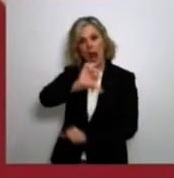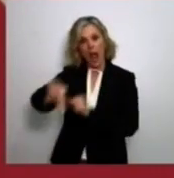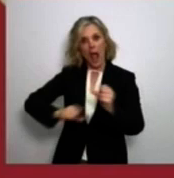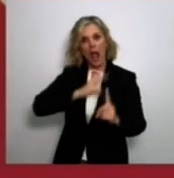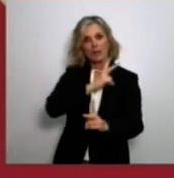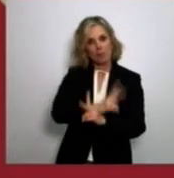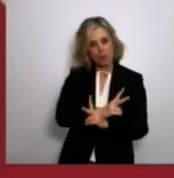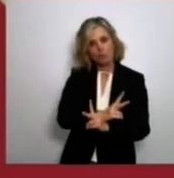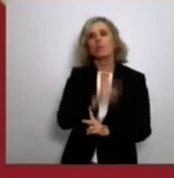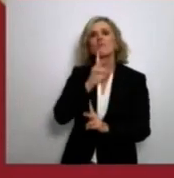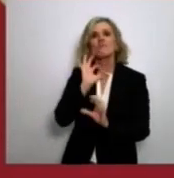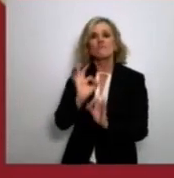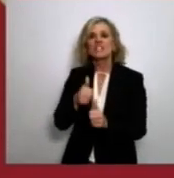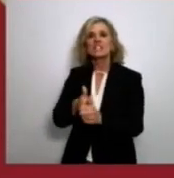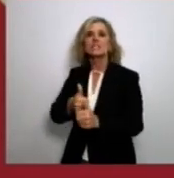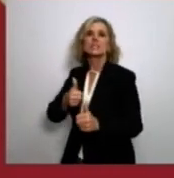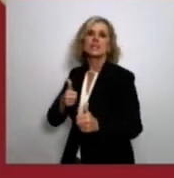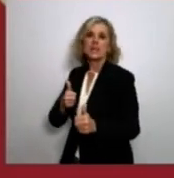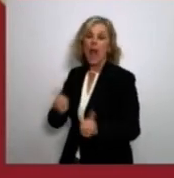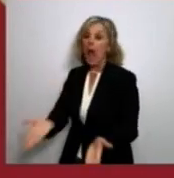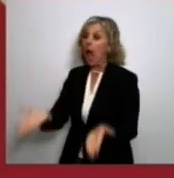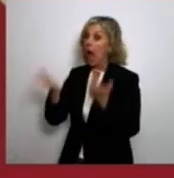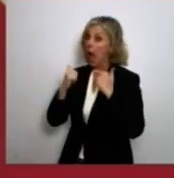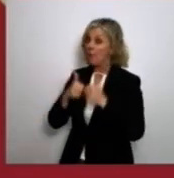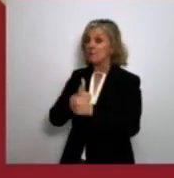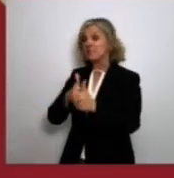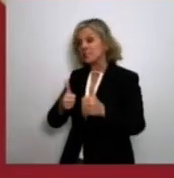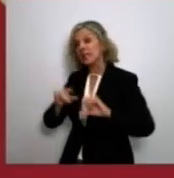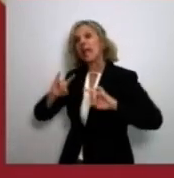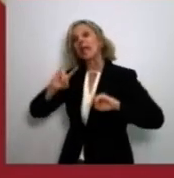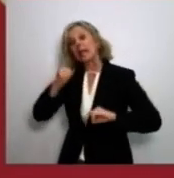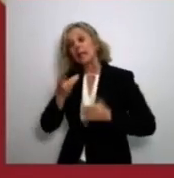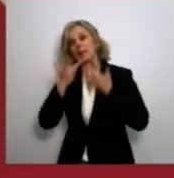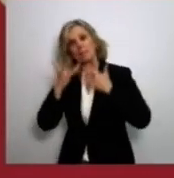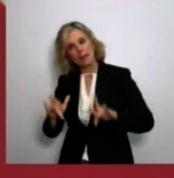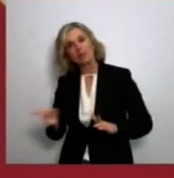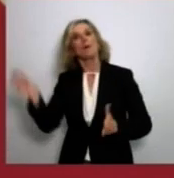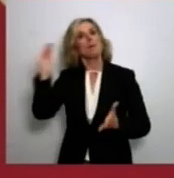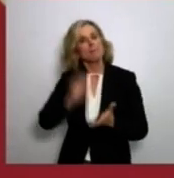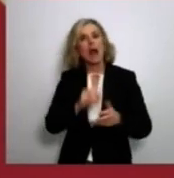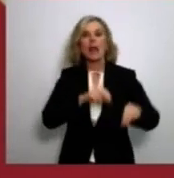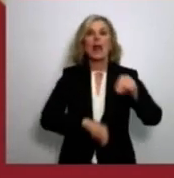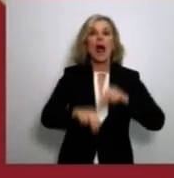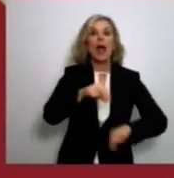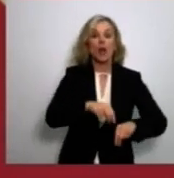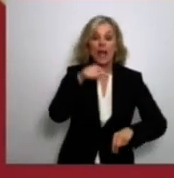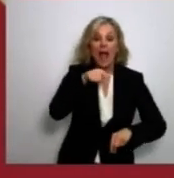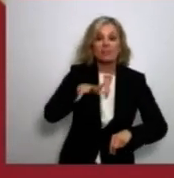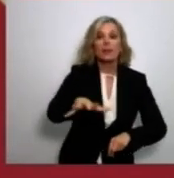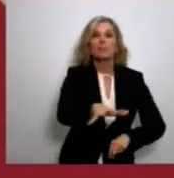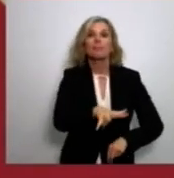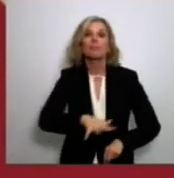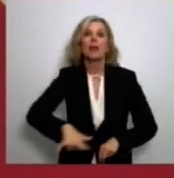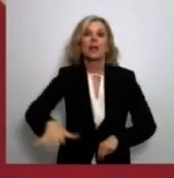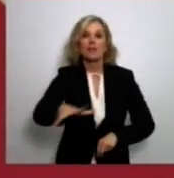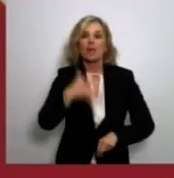τον αναπληρωματικό και αν δεν υπάρχει ή έχει παραιτηθεί και αυτός, προκυρήσονται εκλογές στην εκλογική περιφέρεια για